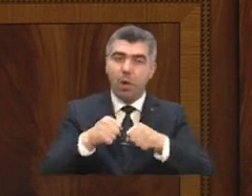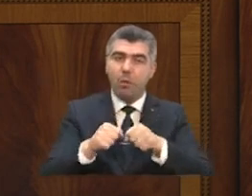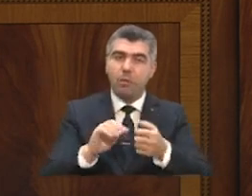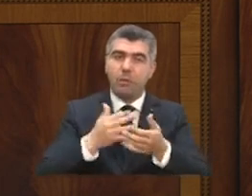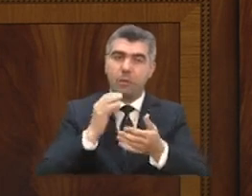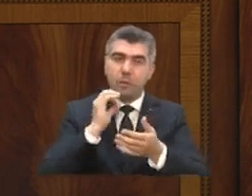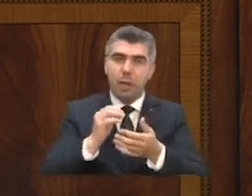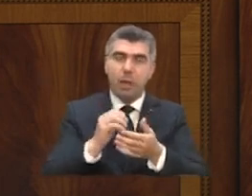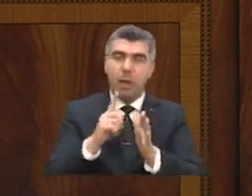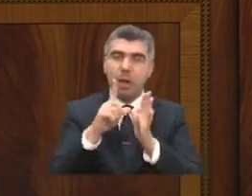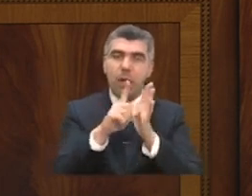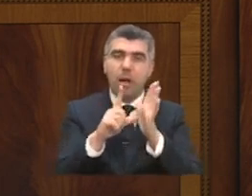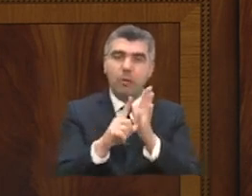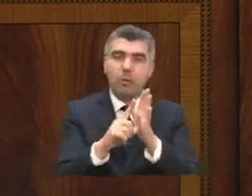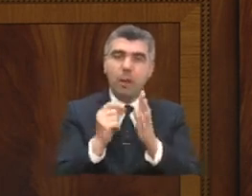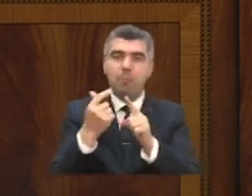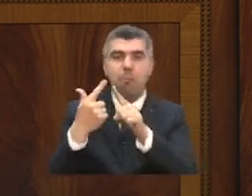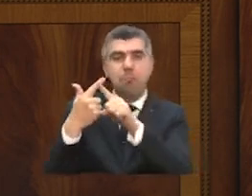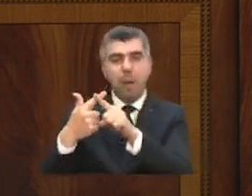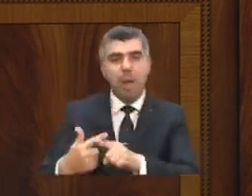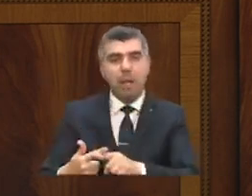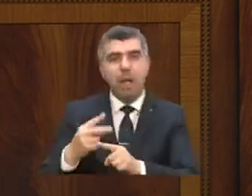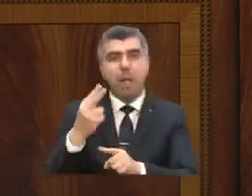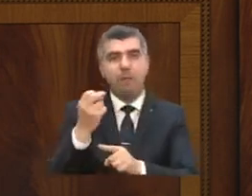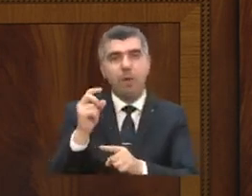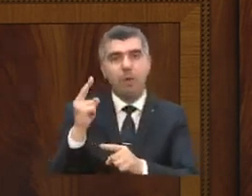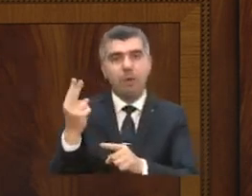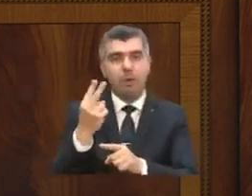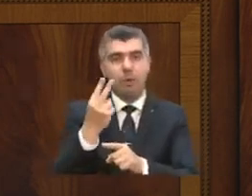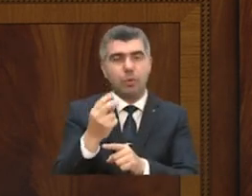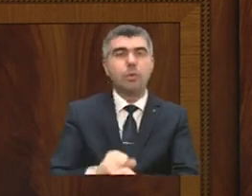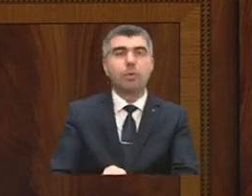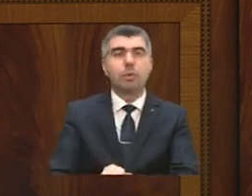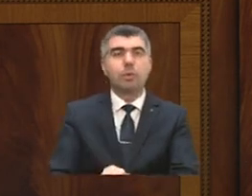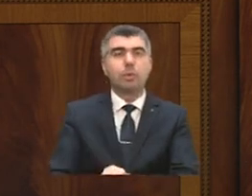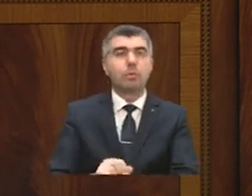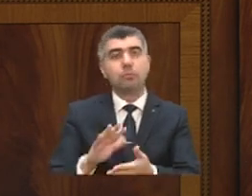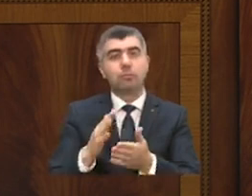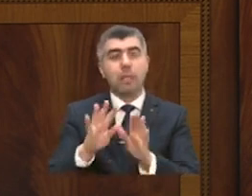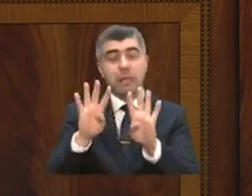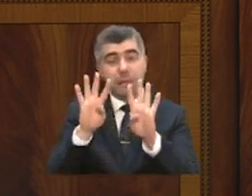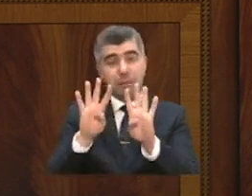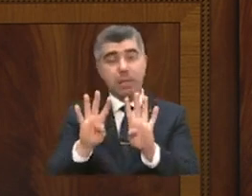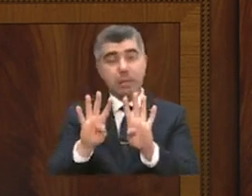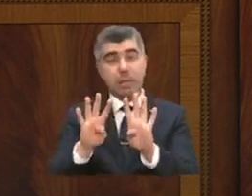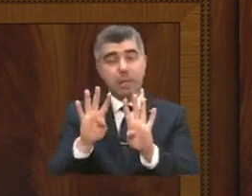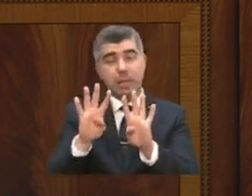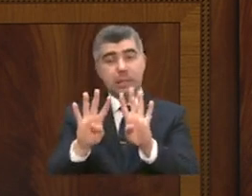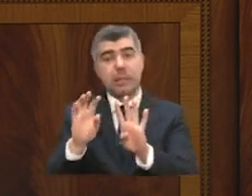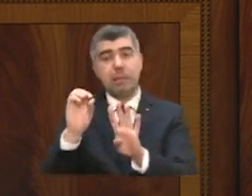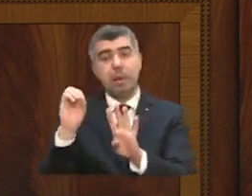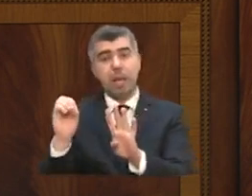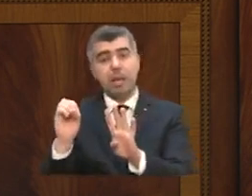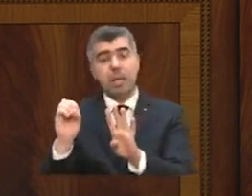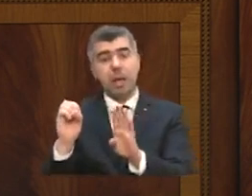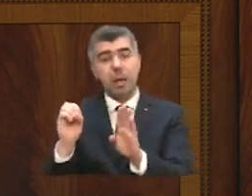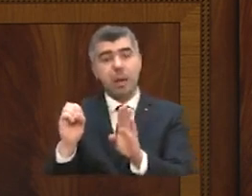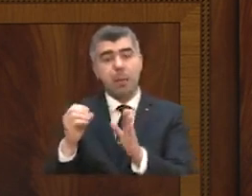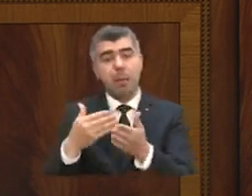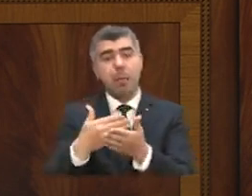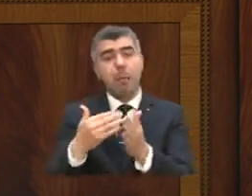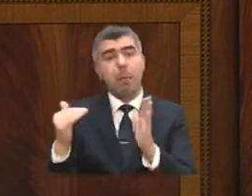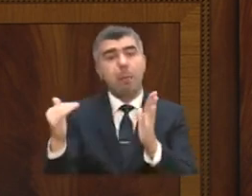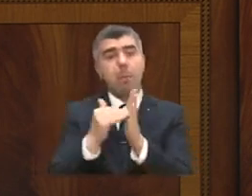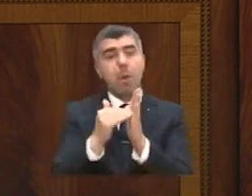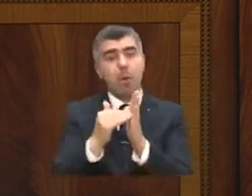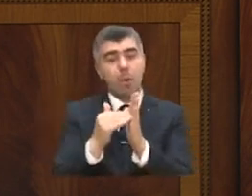بتوقعات قانون المالية لسنة 2022 الذي حددته في 80 مليون قنطار، إلا